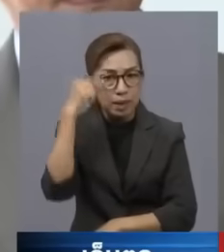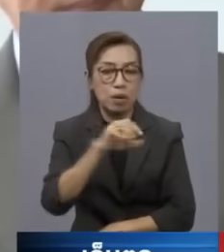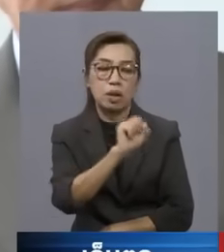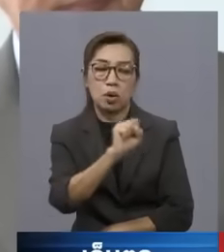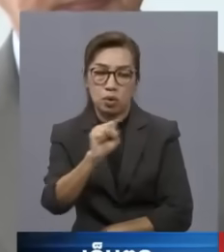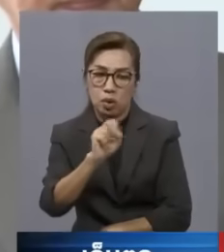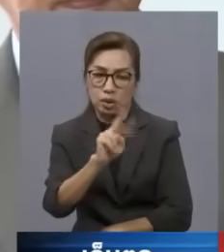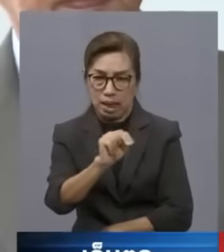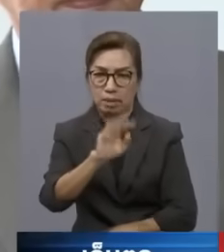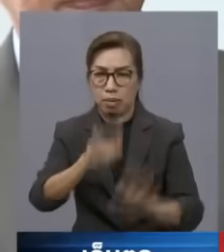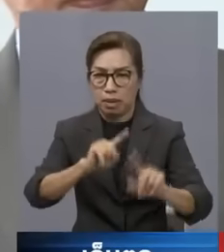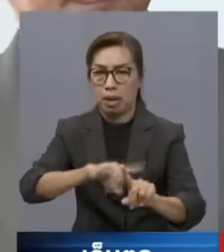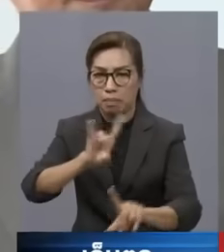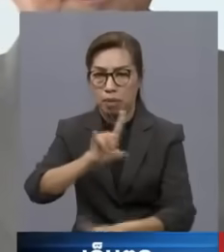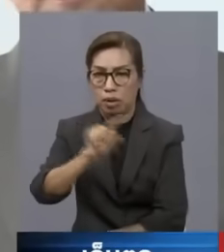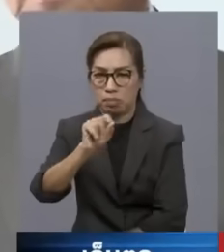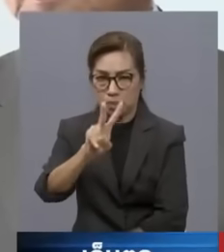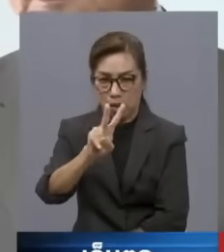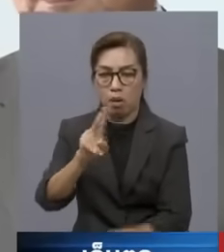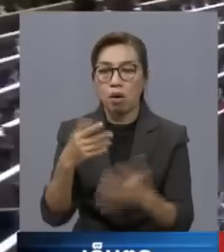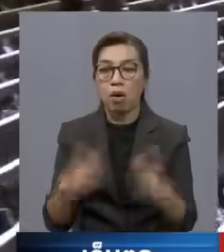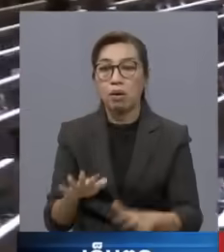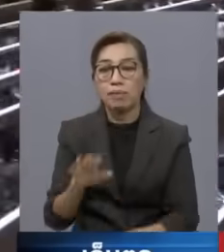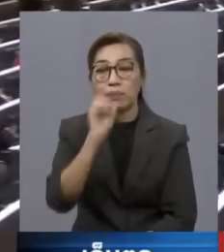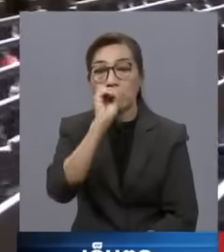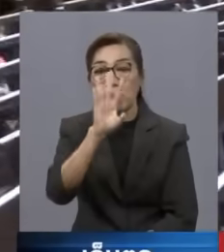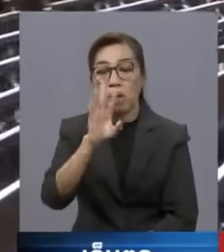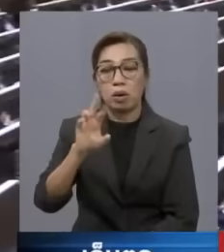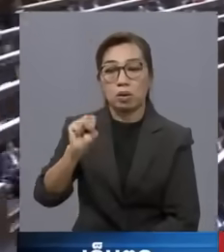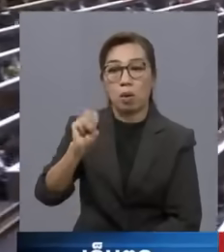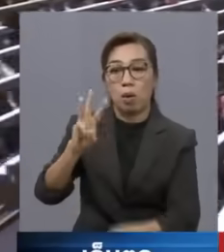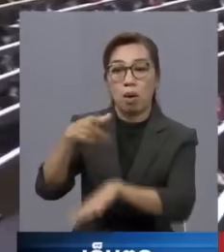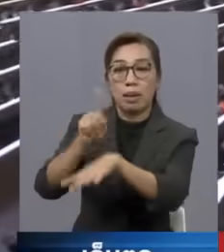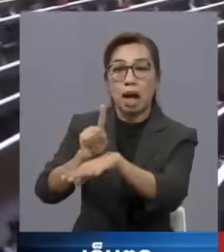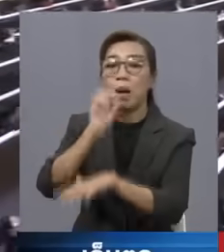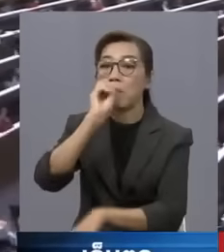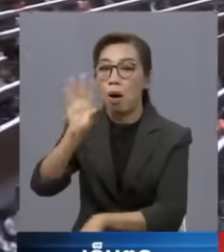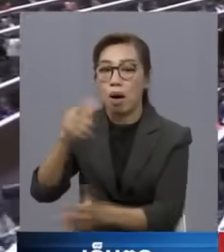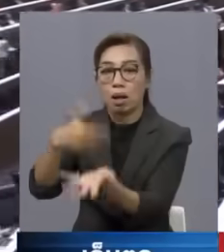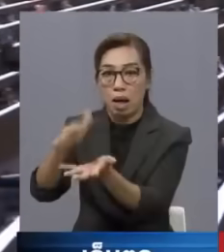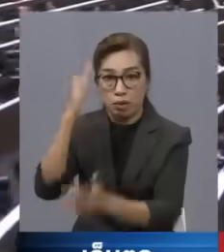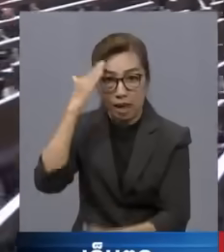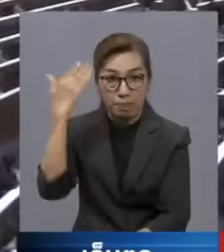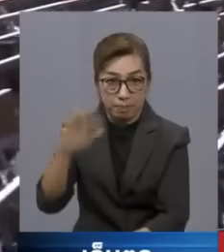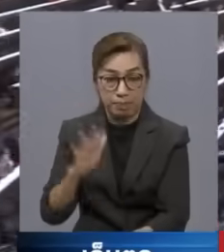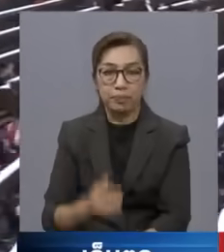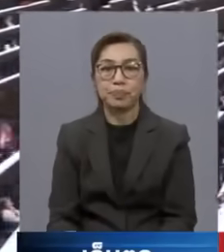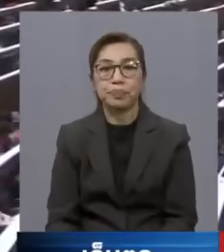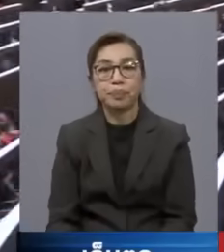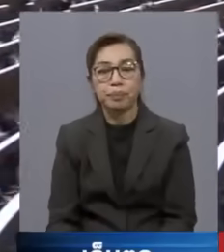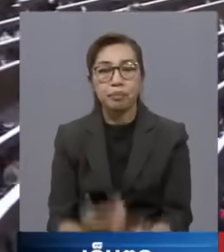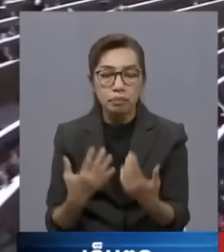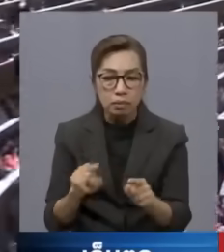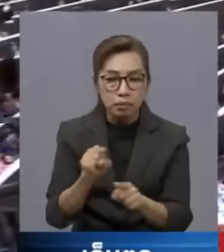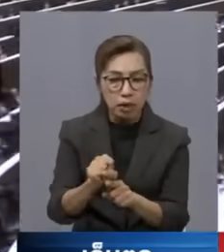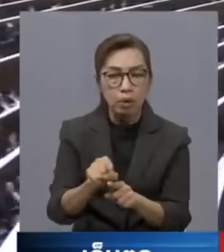วันที่ 22สิงหาคมแล้วก็ได้กล่าวกับประธานวุฒิสภาเป็นที่เรียบร้อยแล้วด้วยส่วนเรื่องของการว่า